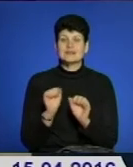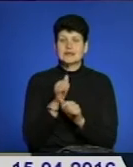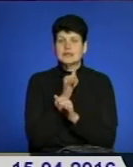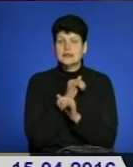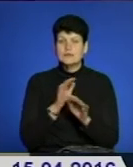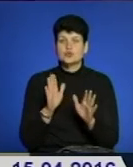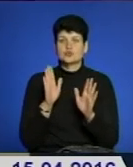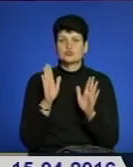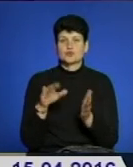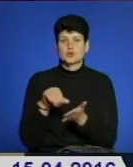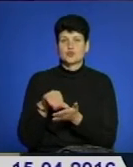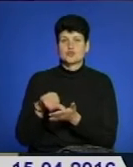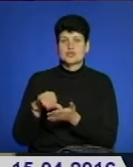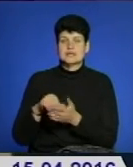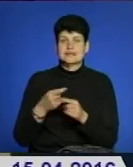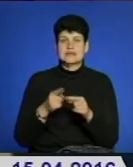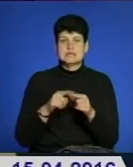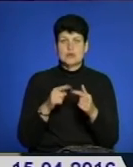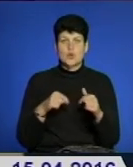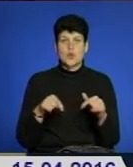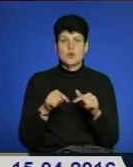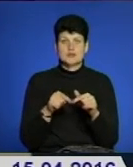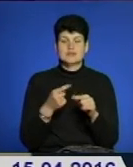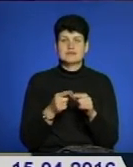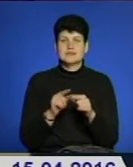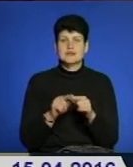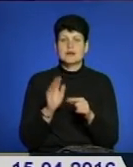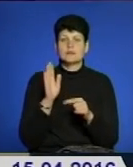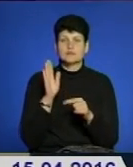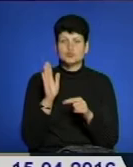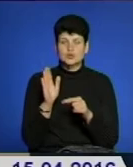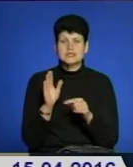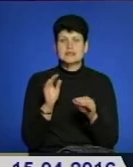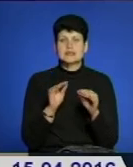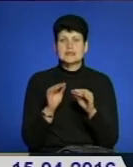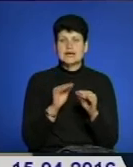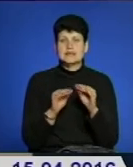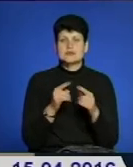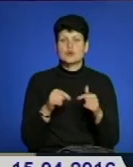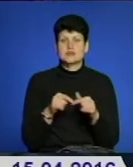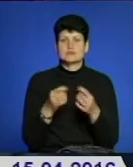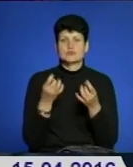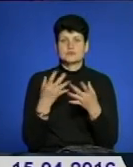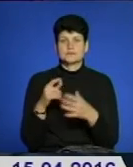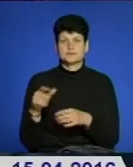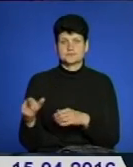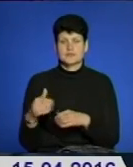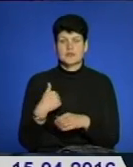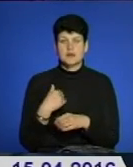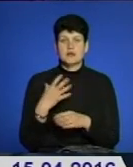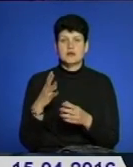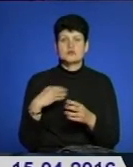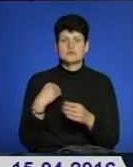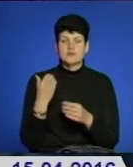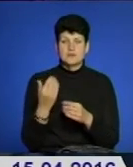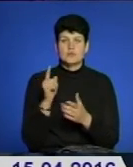бути учасниками цих органів. Тобто це буде саме складатись цей орган з рядових працівників. Ми з вами повинні